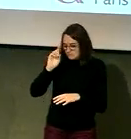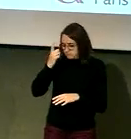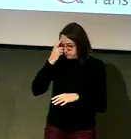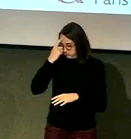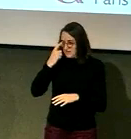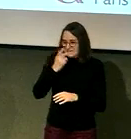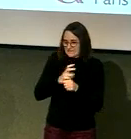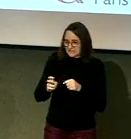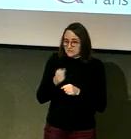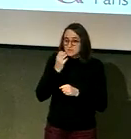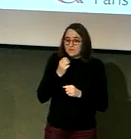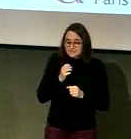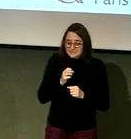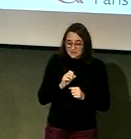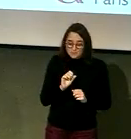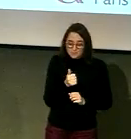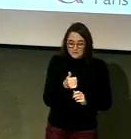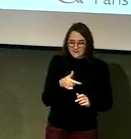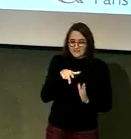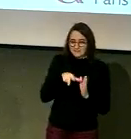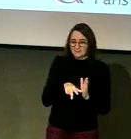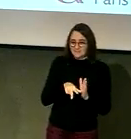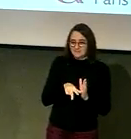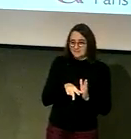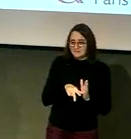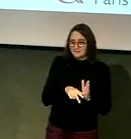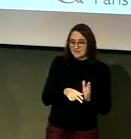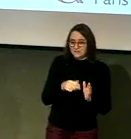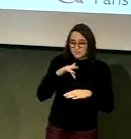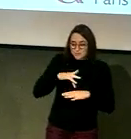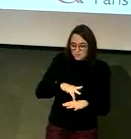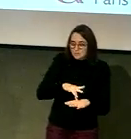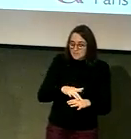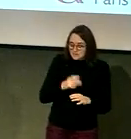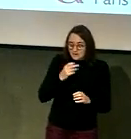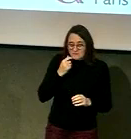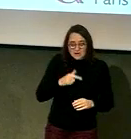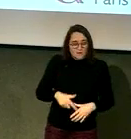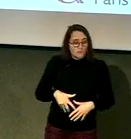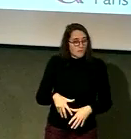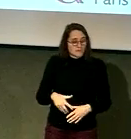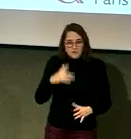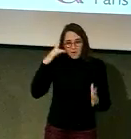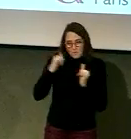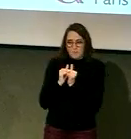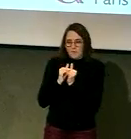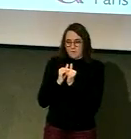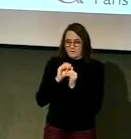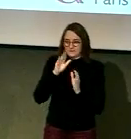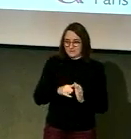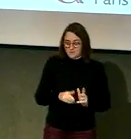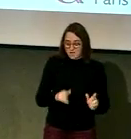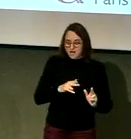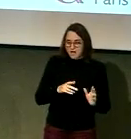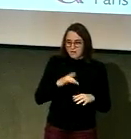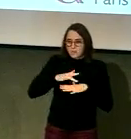la connaissance tardive de la grossesse. Donc, il y a beaucoup de femmes qui ne sont pas au courant de son état et c'est pour ça qu'il y a des consommations